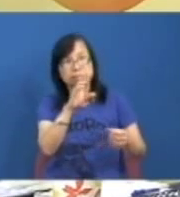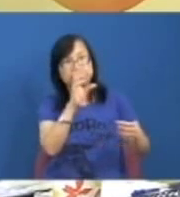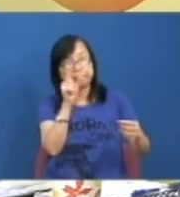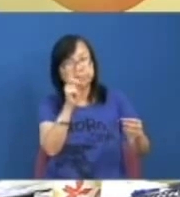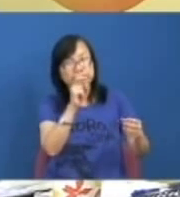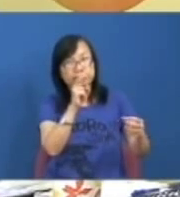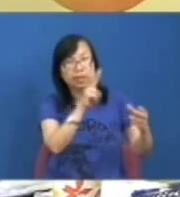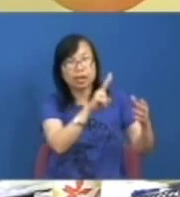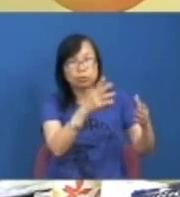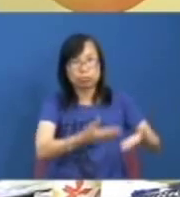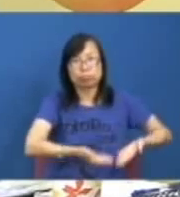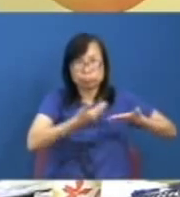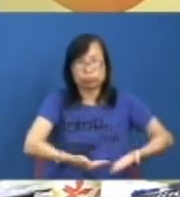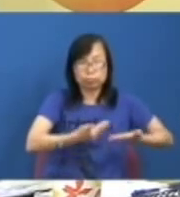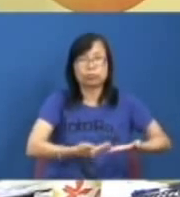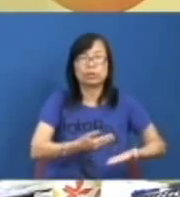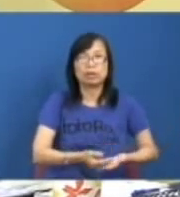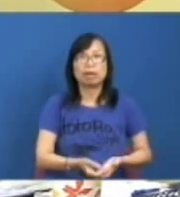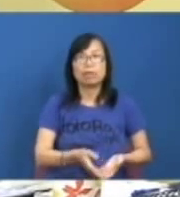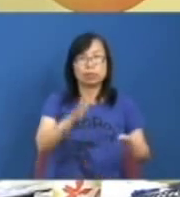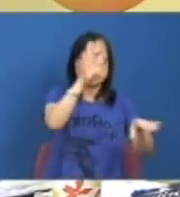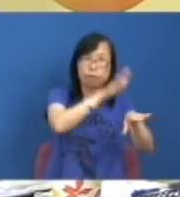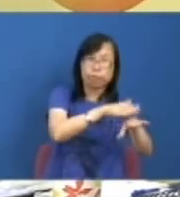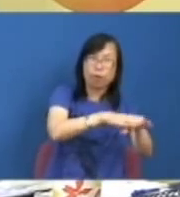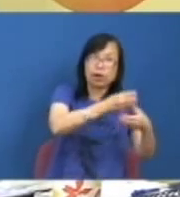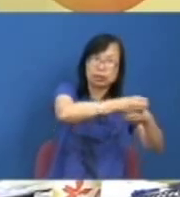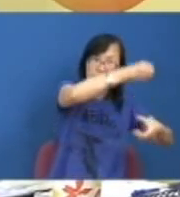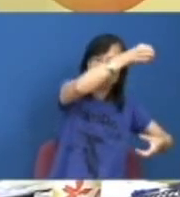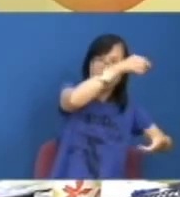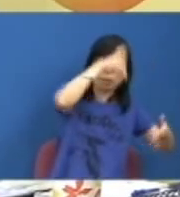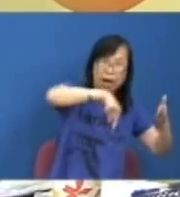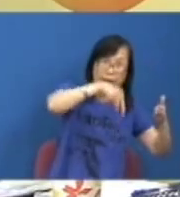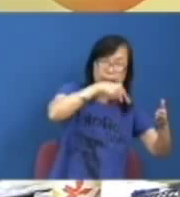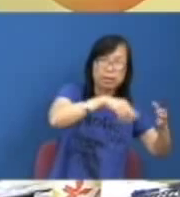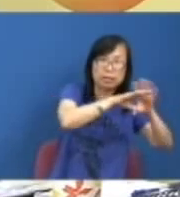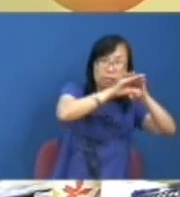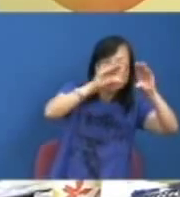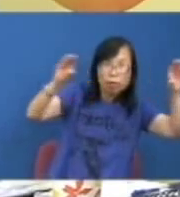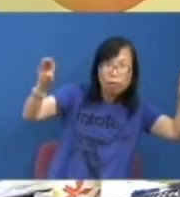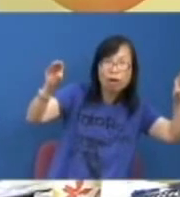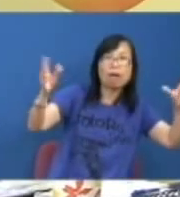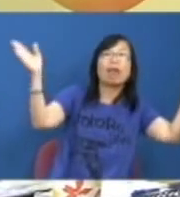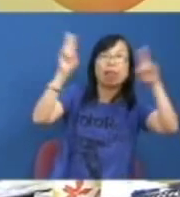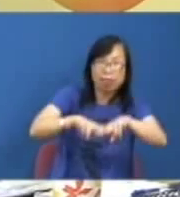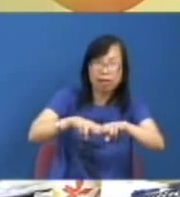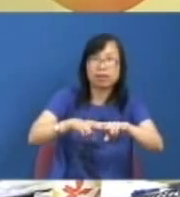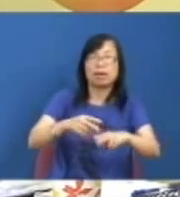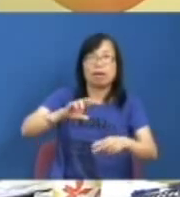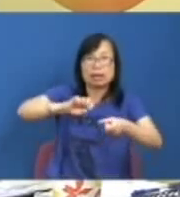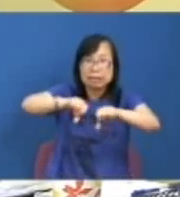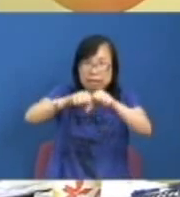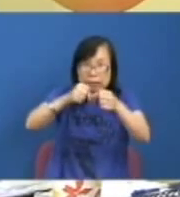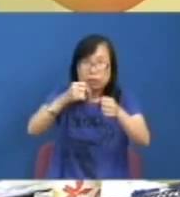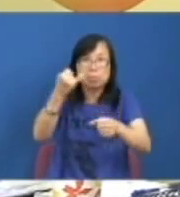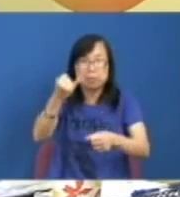嘅，咁幾重下噶嘛？咁你窄咗條柱嗰度，突然間下面條梁嗰度唔好話冧啊，即係令到個裂咗都唔好啊